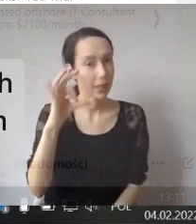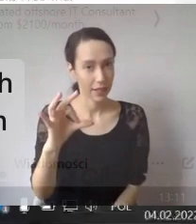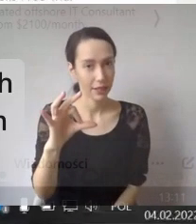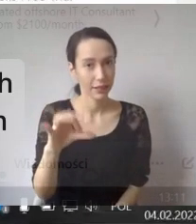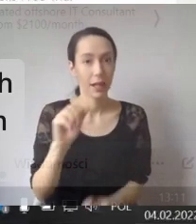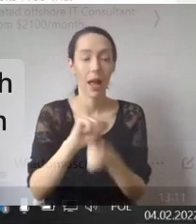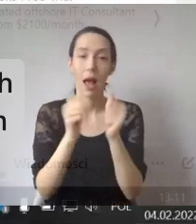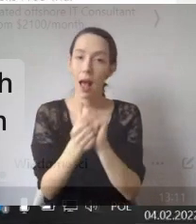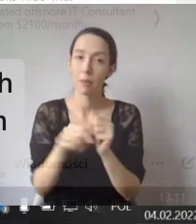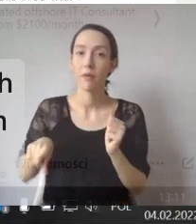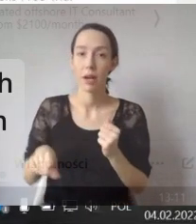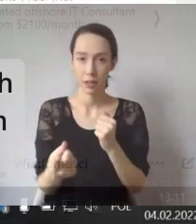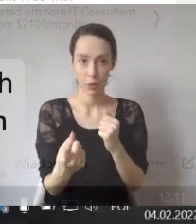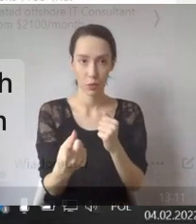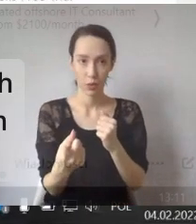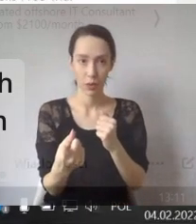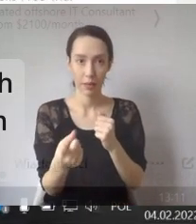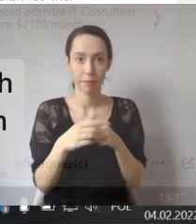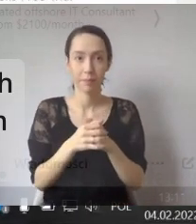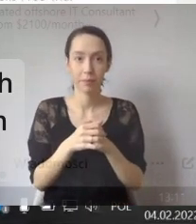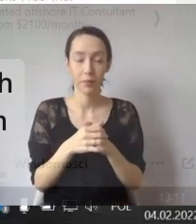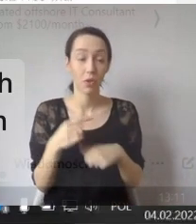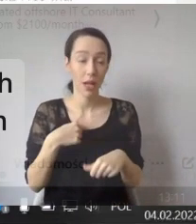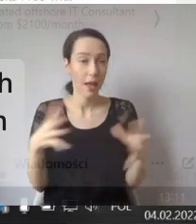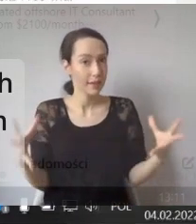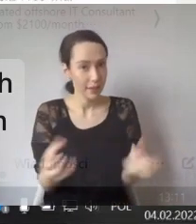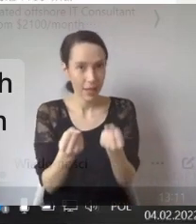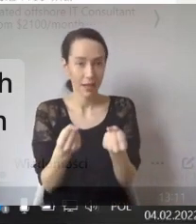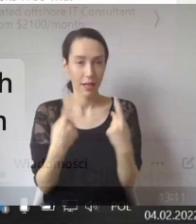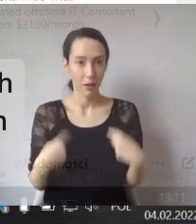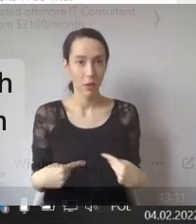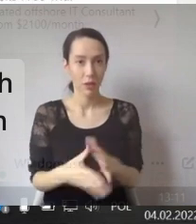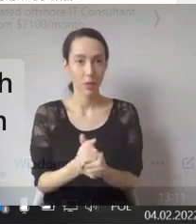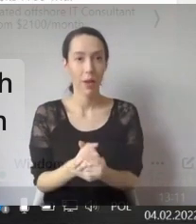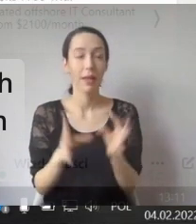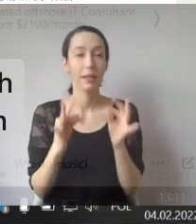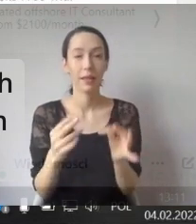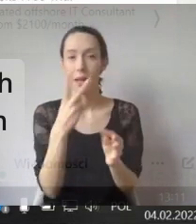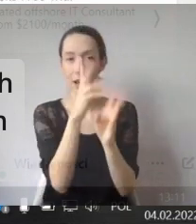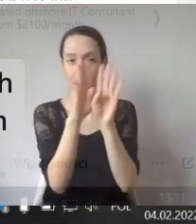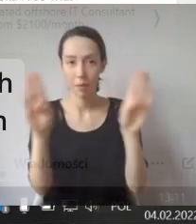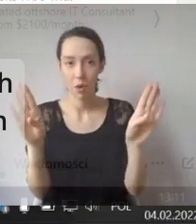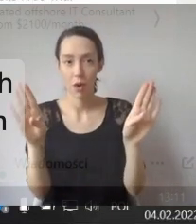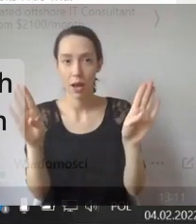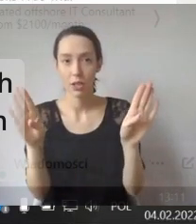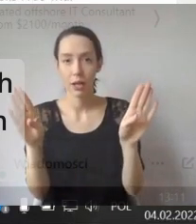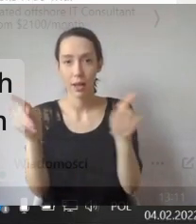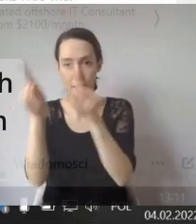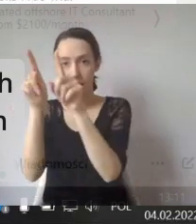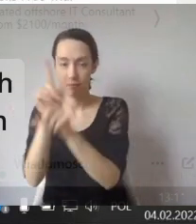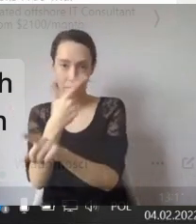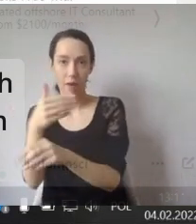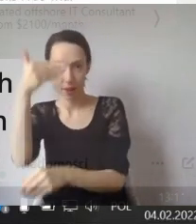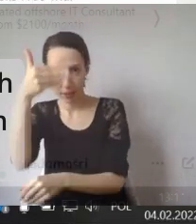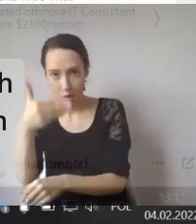I teraz pokażę Wam na prezentacji wycinki z prawdziwych dwóch profili osób, które właśnie wyskoczyły